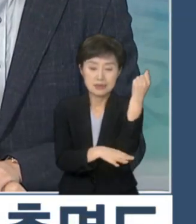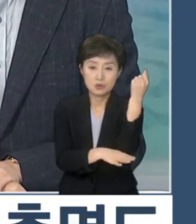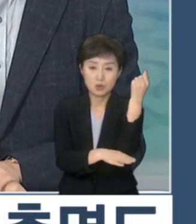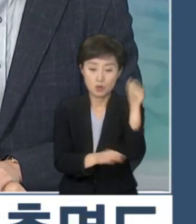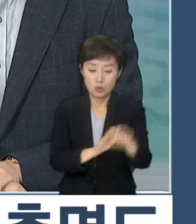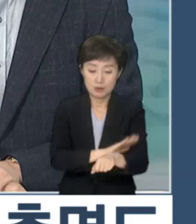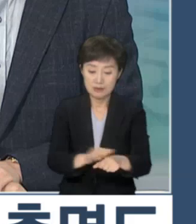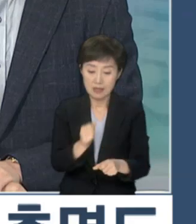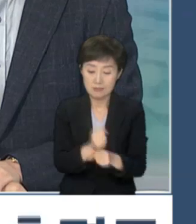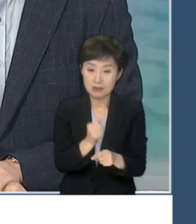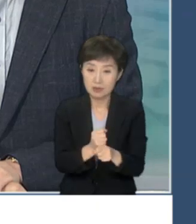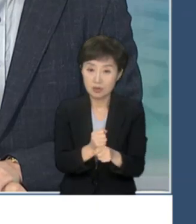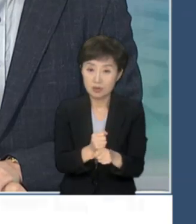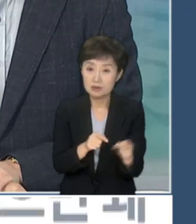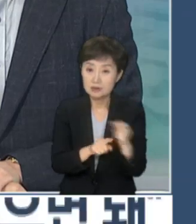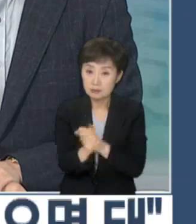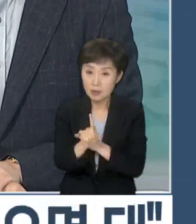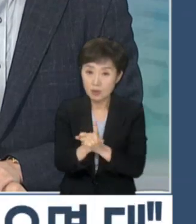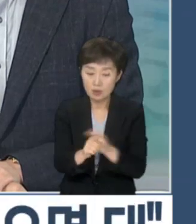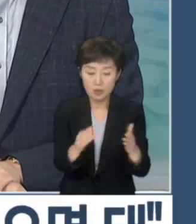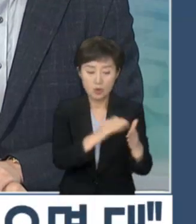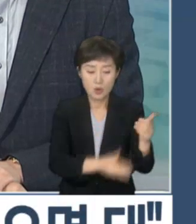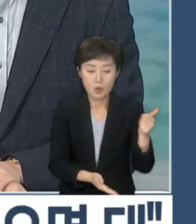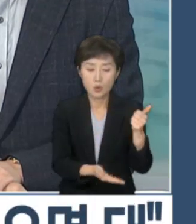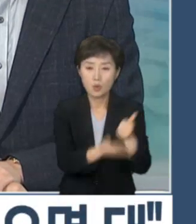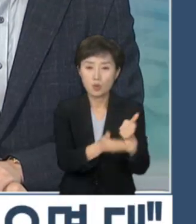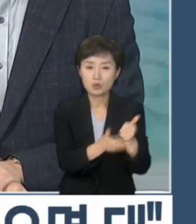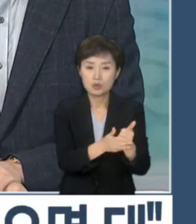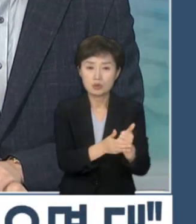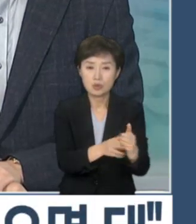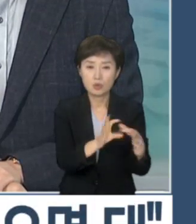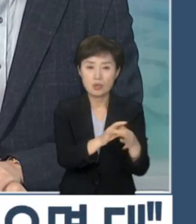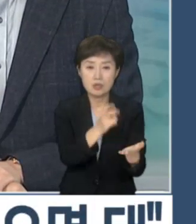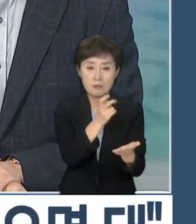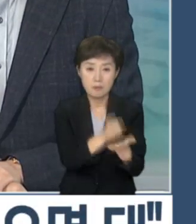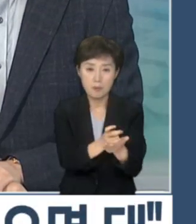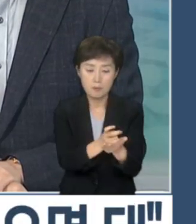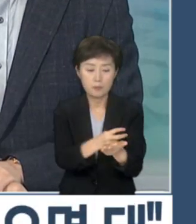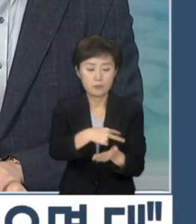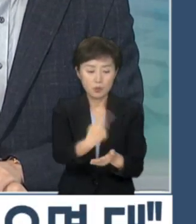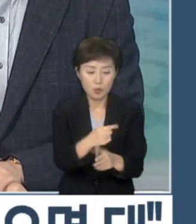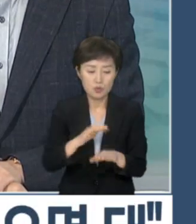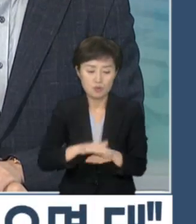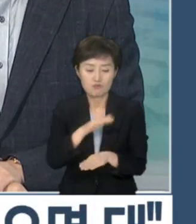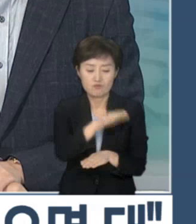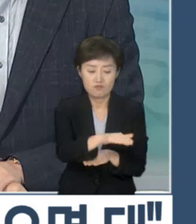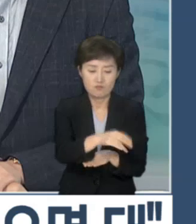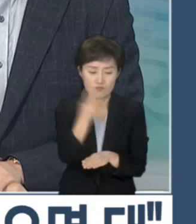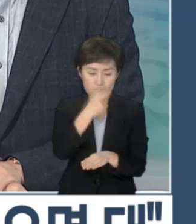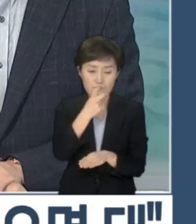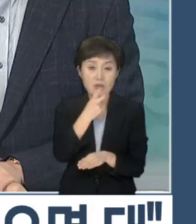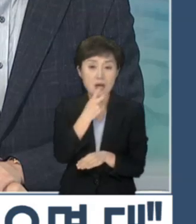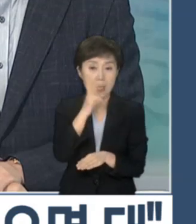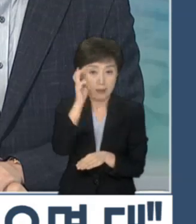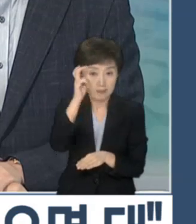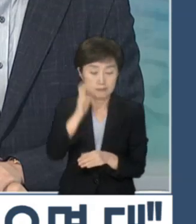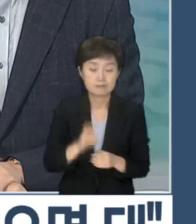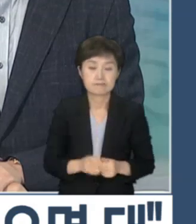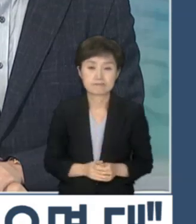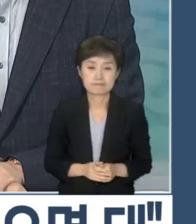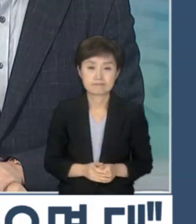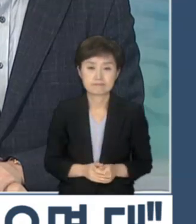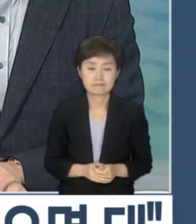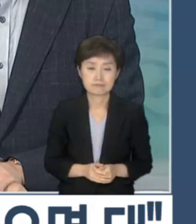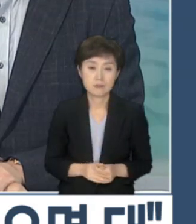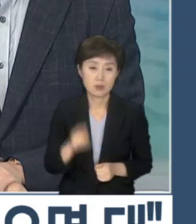보니까 직접적으로는 손대지 않겠다는 의미가 아닐까 이런 해석도 있었는데 일단 그렇게 보시지 않는 거예요. 예,